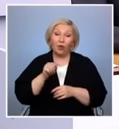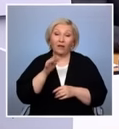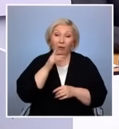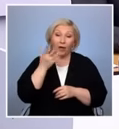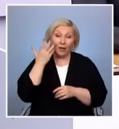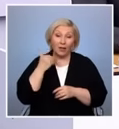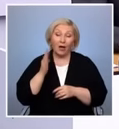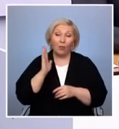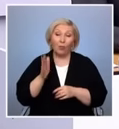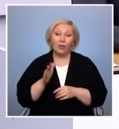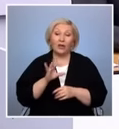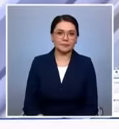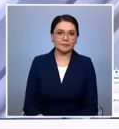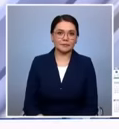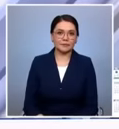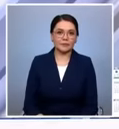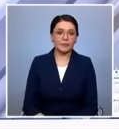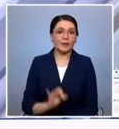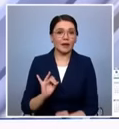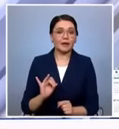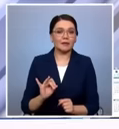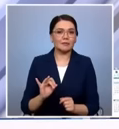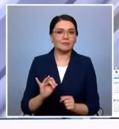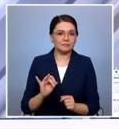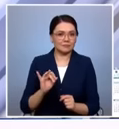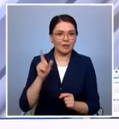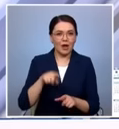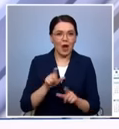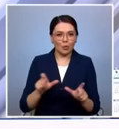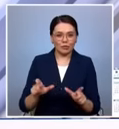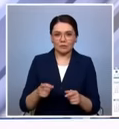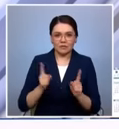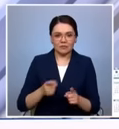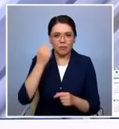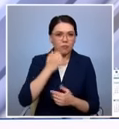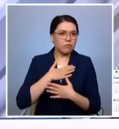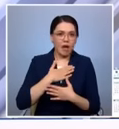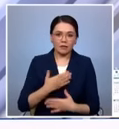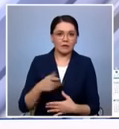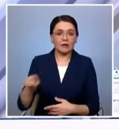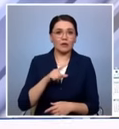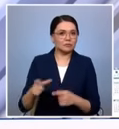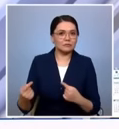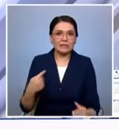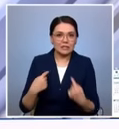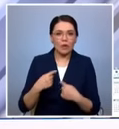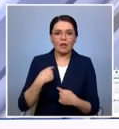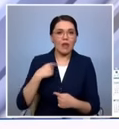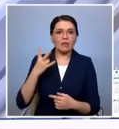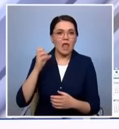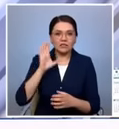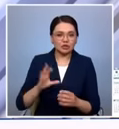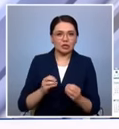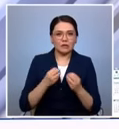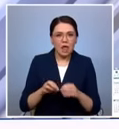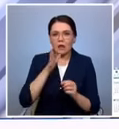жизнь. А, собственно, что изменилось? Ну, чаще приходится плов варить? Или там участвовать во всех этих